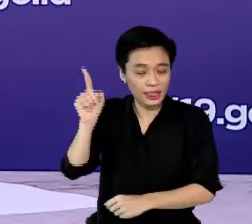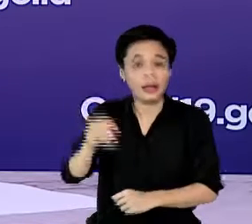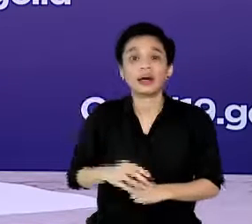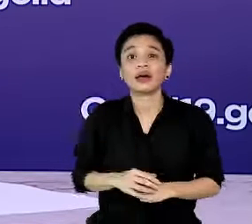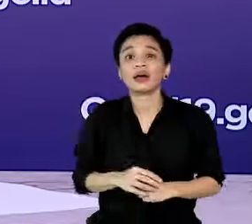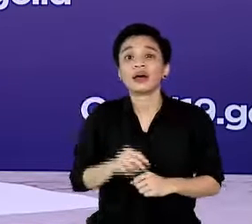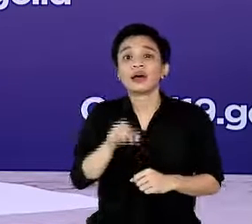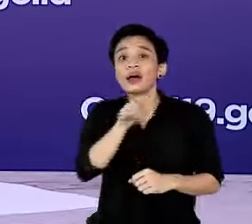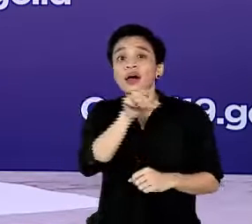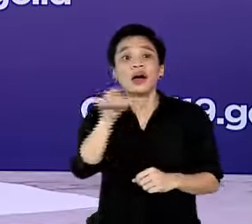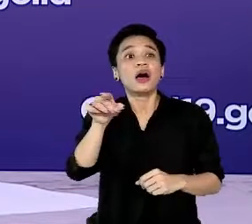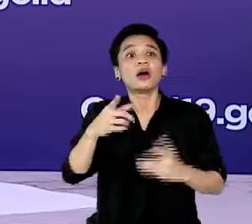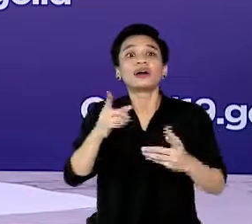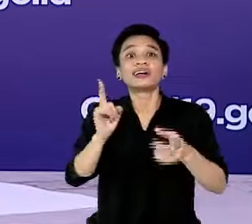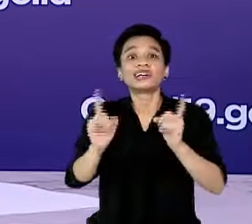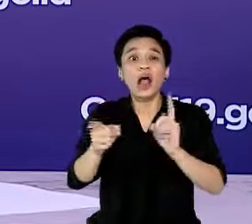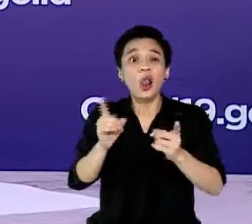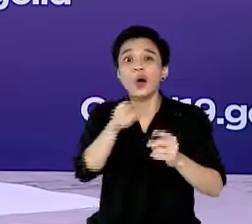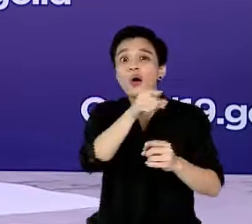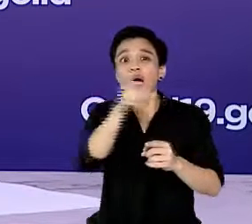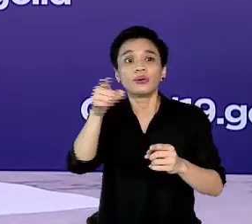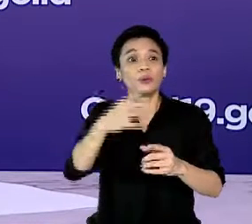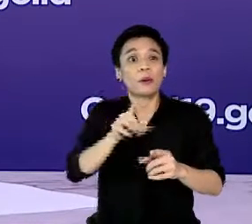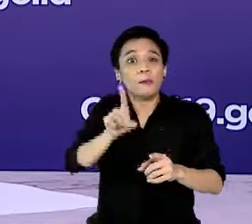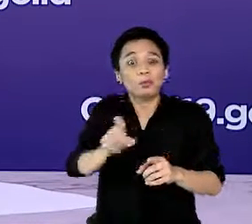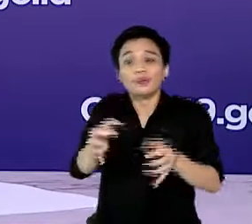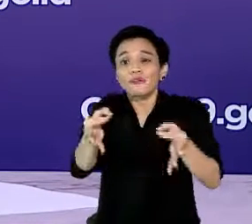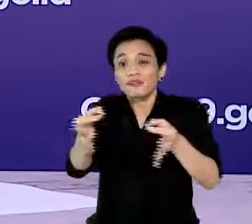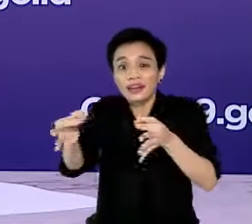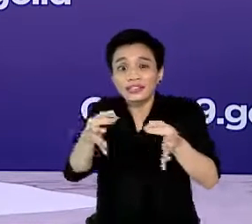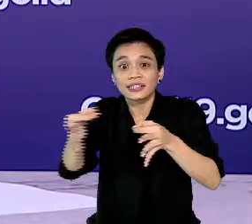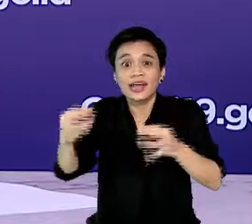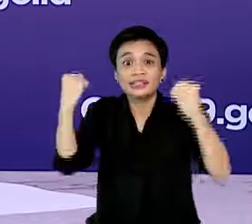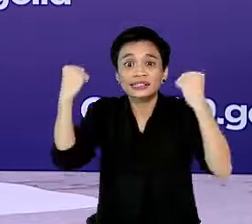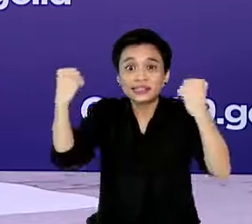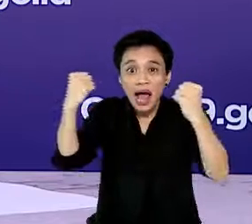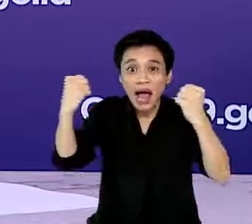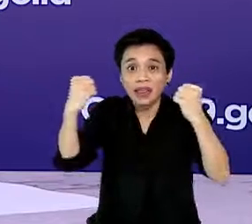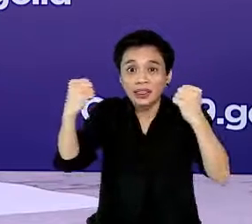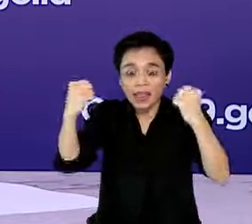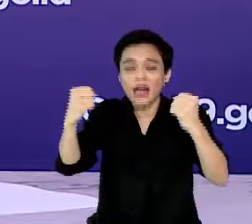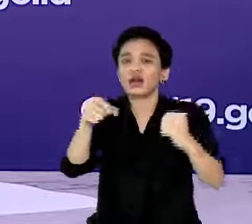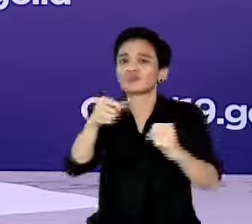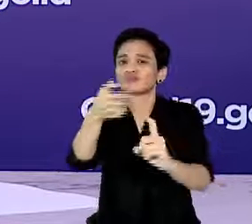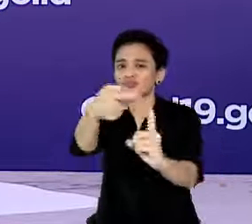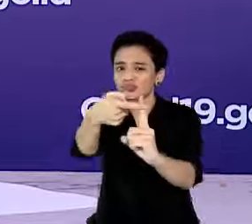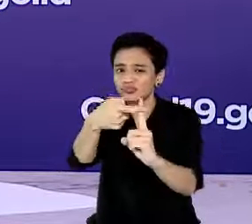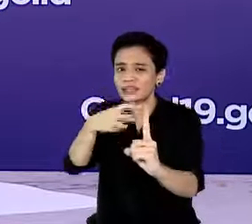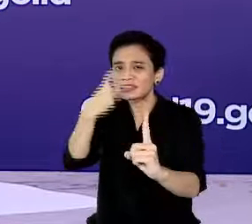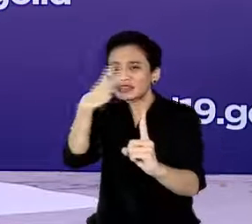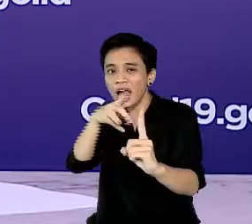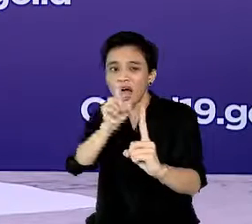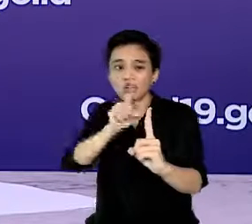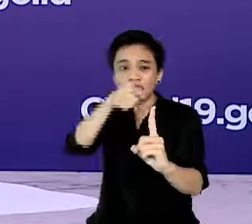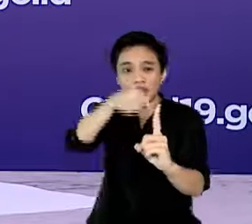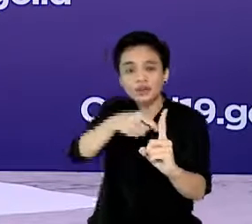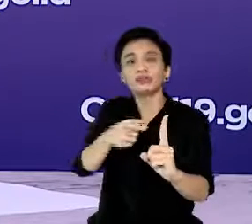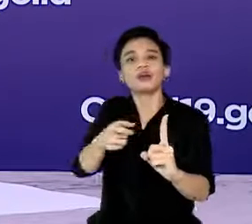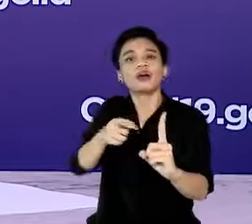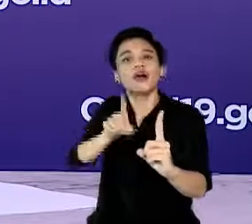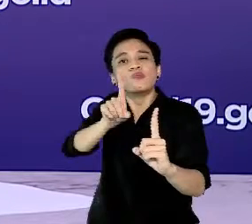dia membutuhkan pengobatan dan perawatan di Fasilitas Kesehatan akan disesuaikan dengan indikasi medis dan protokol